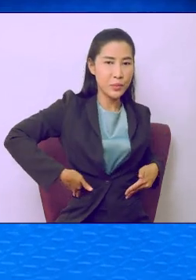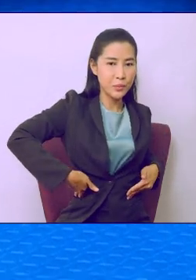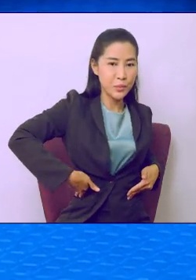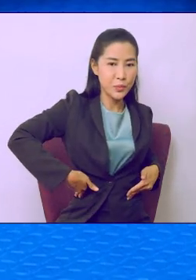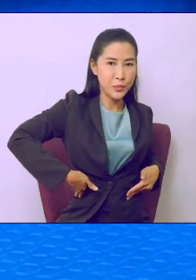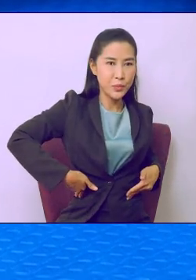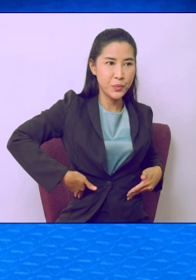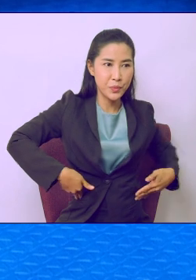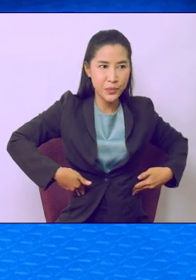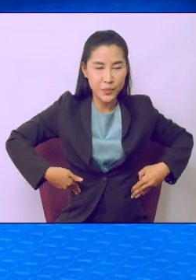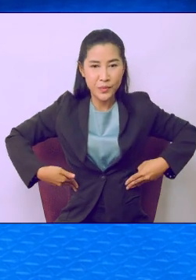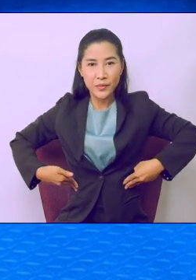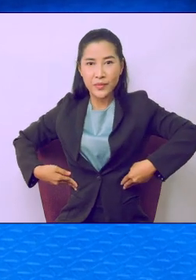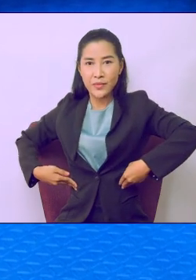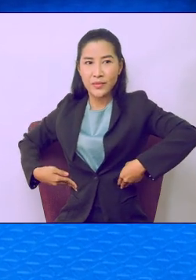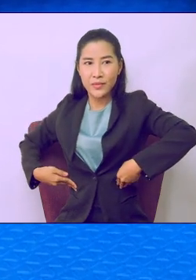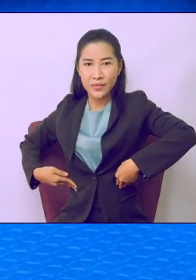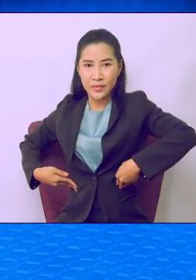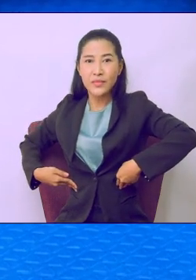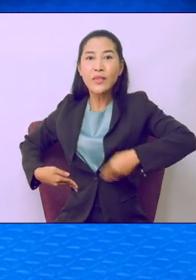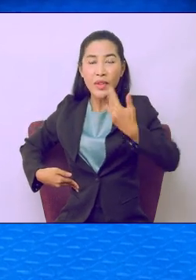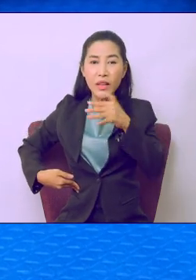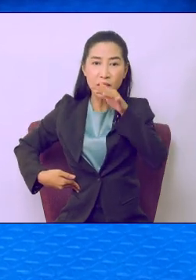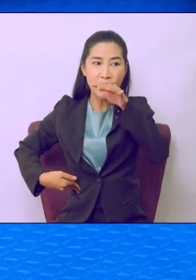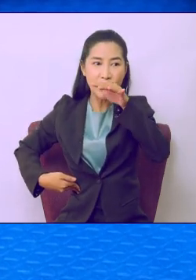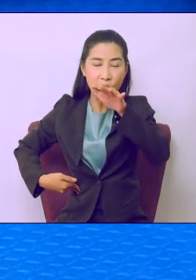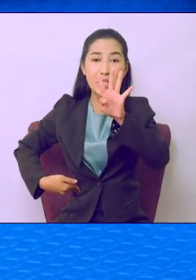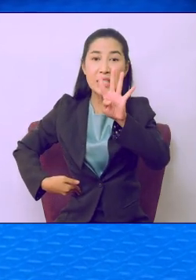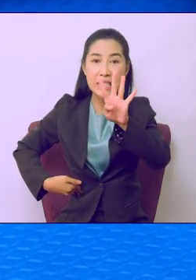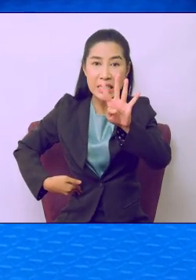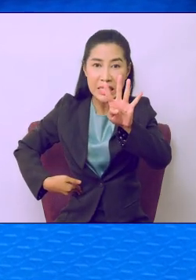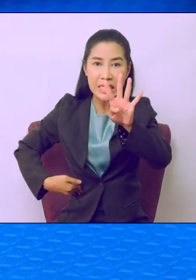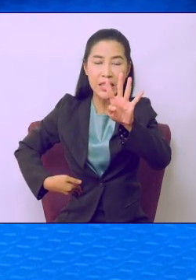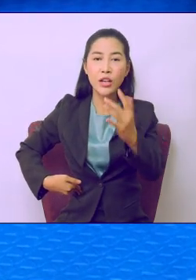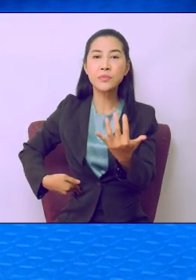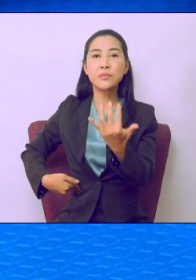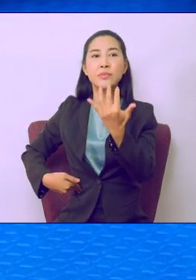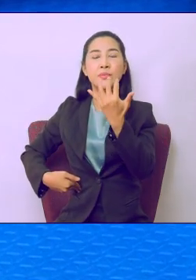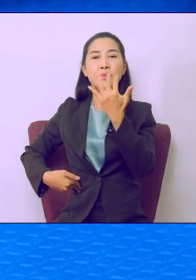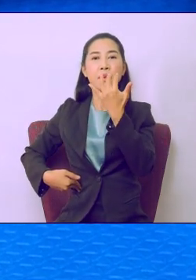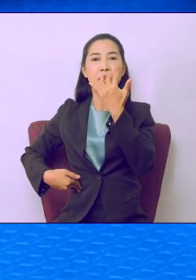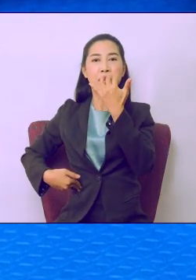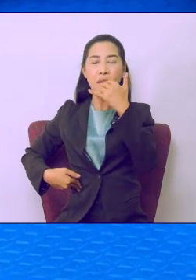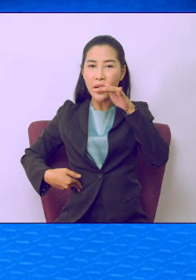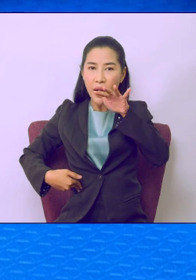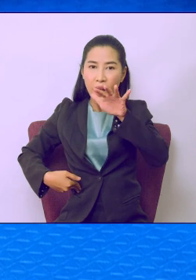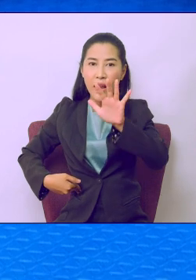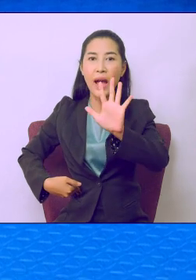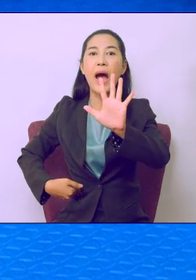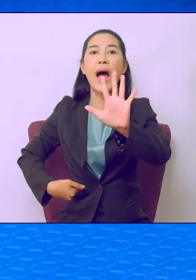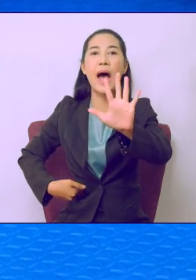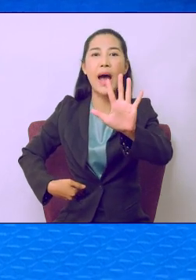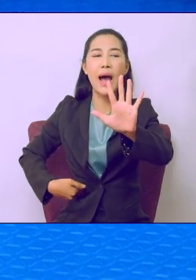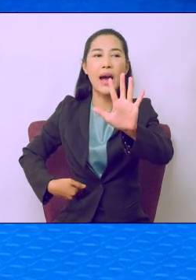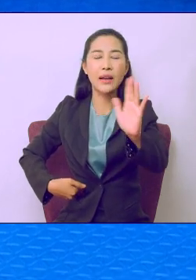ครับหายใจเข้าครับหายใจออกครับ 4ดีครับหายใจเข้าครับหายใจออกครับ